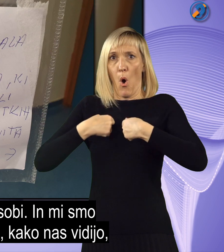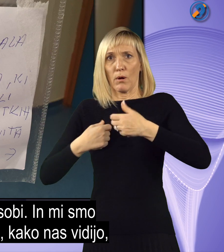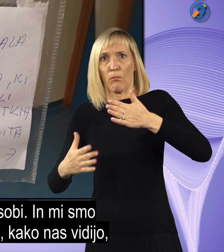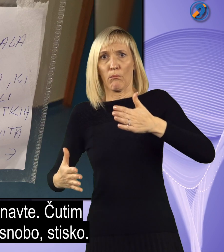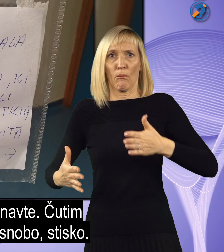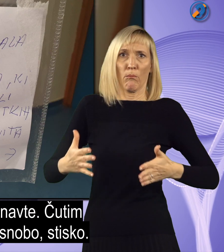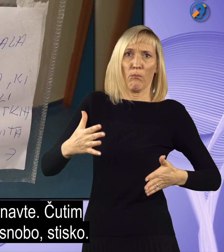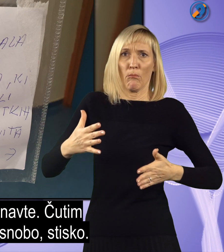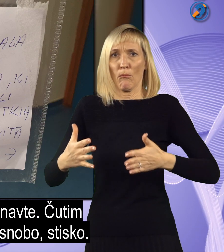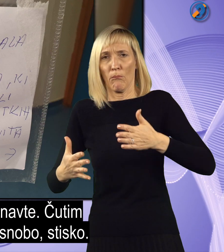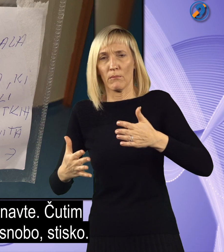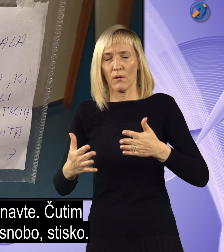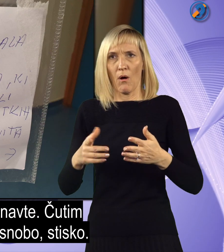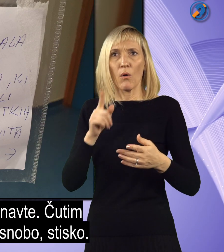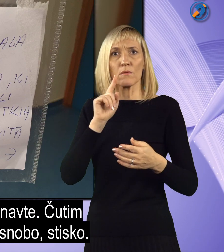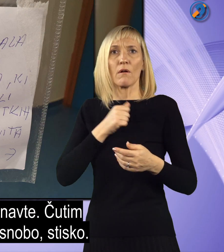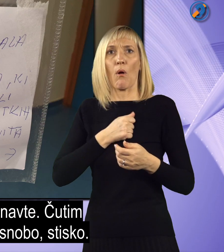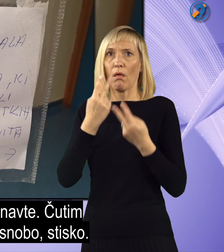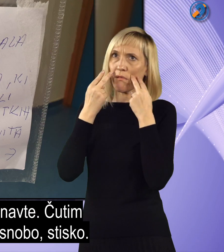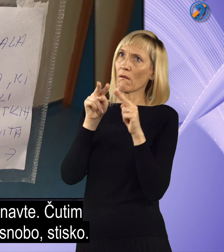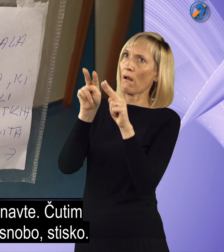nas vidijo, kot eni astronavti